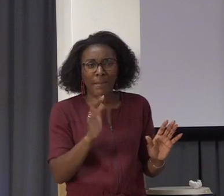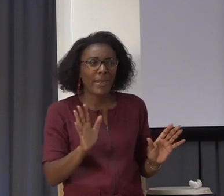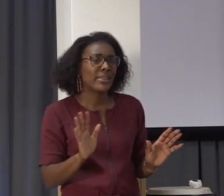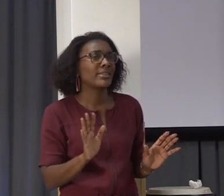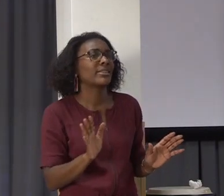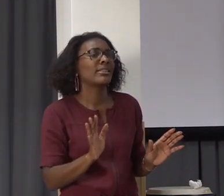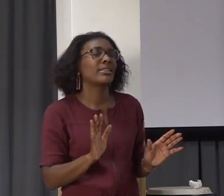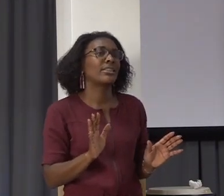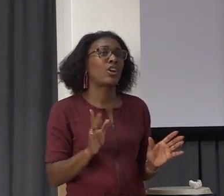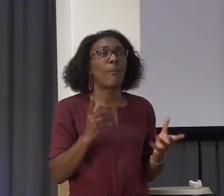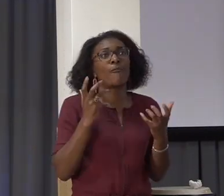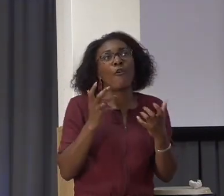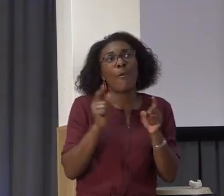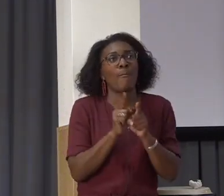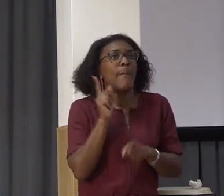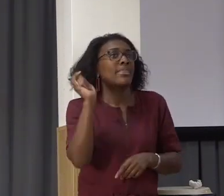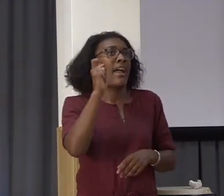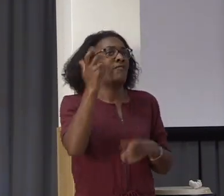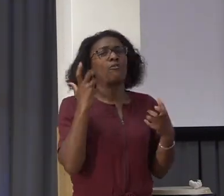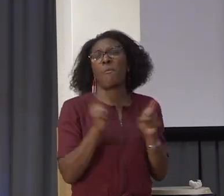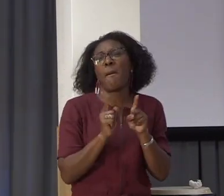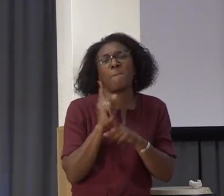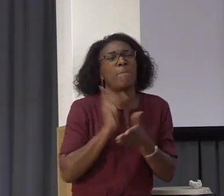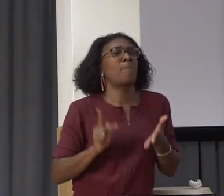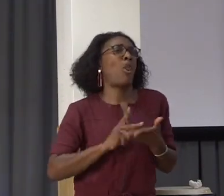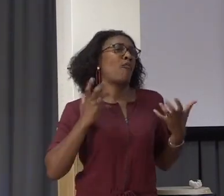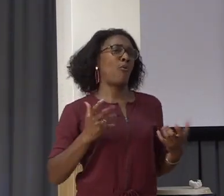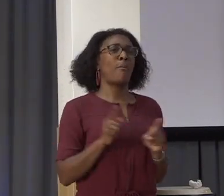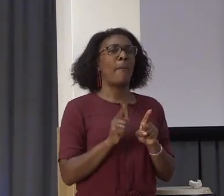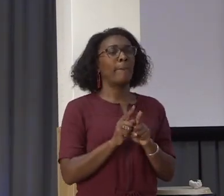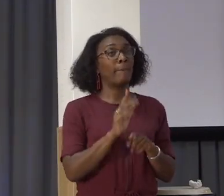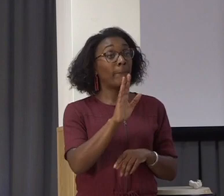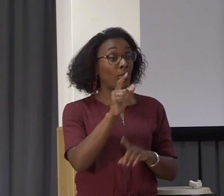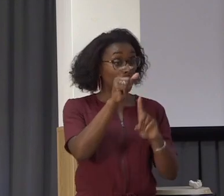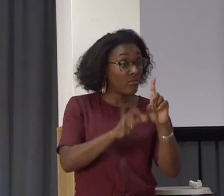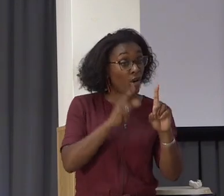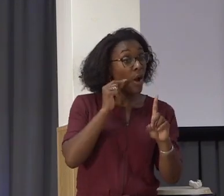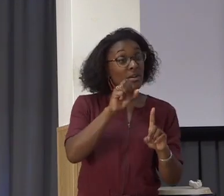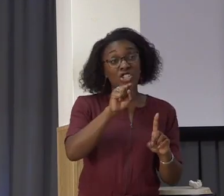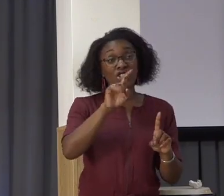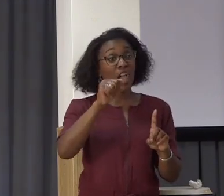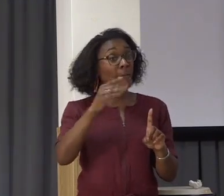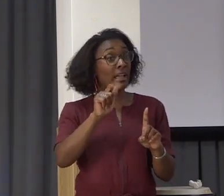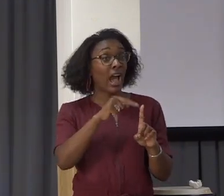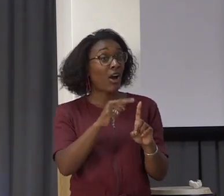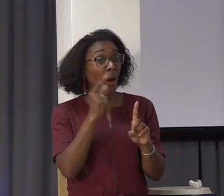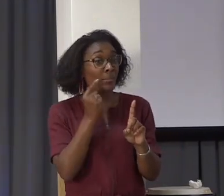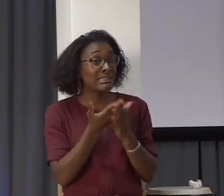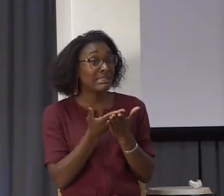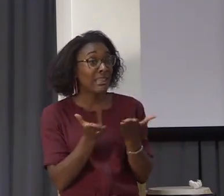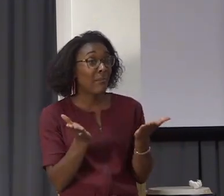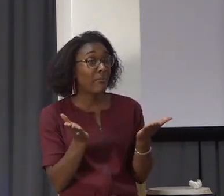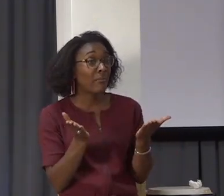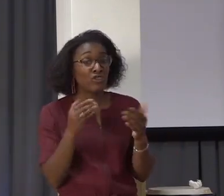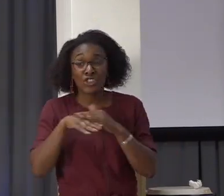c'est une idée idéale. Mais Shamgar, c'était un homme comme un autre. À vrai dire,